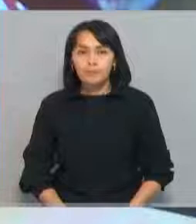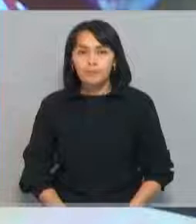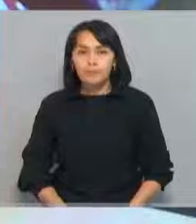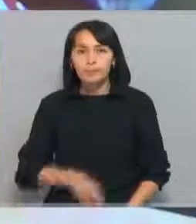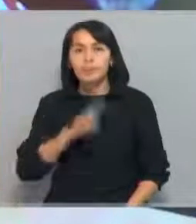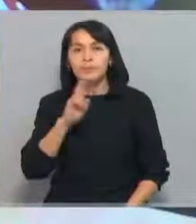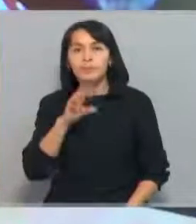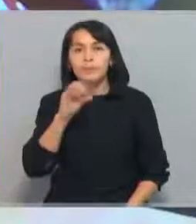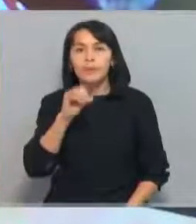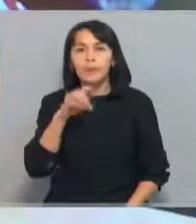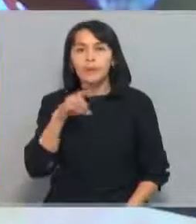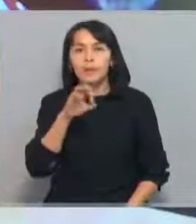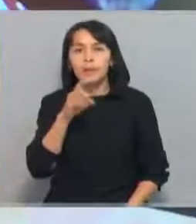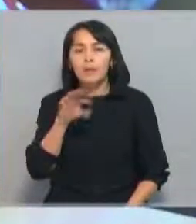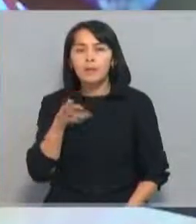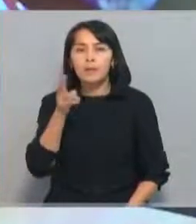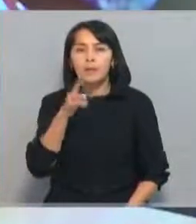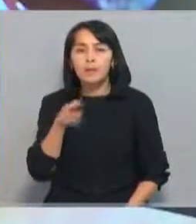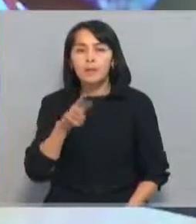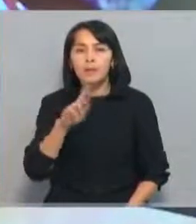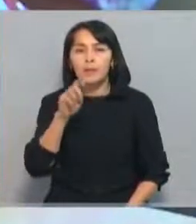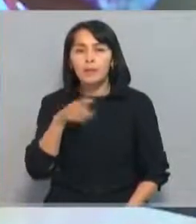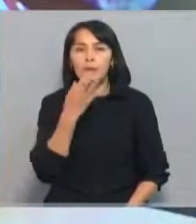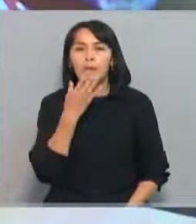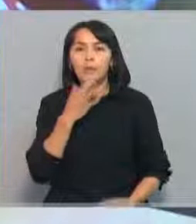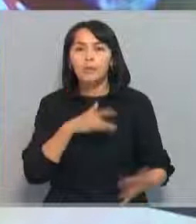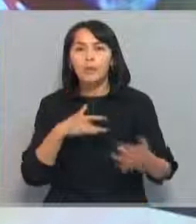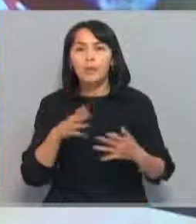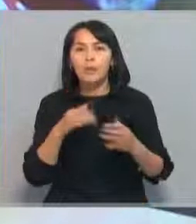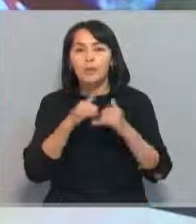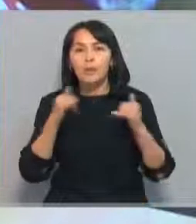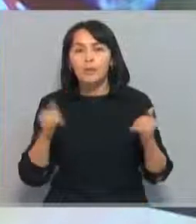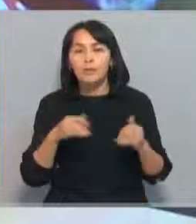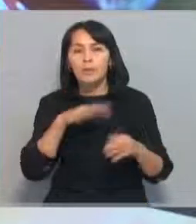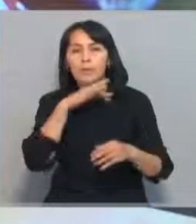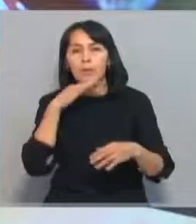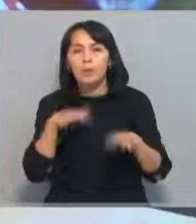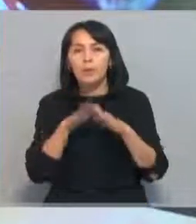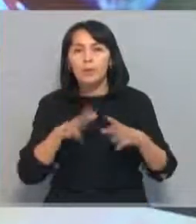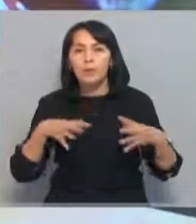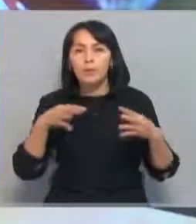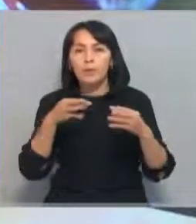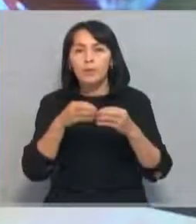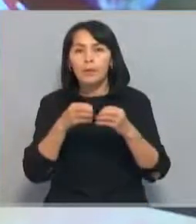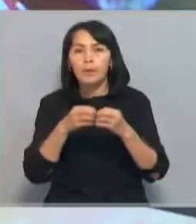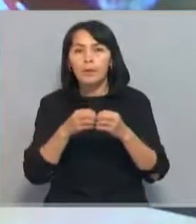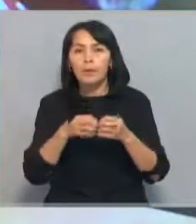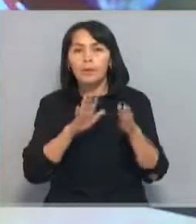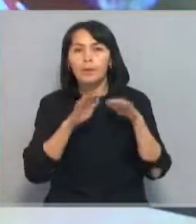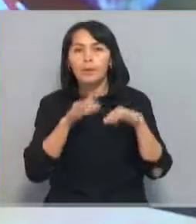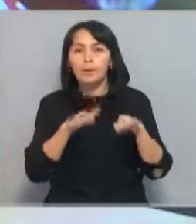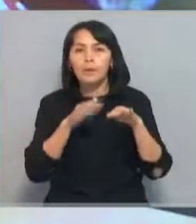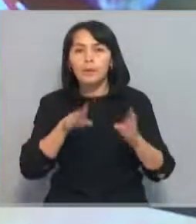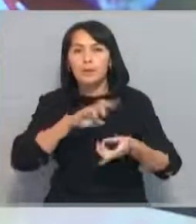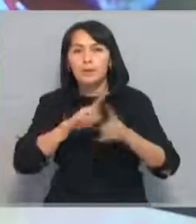Келестік Динара Кененбаева ұлттық өнерді дәріптеп жүр. Көп балалы ана мемлекеттен грант алып, тігіншілікпен айналысып келеді.